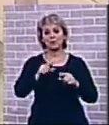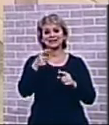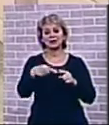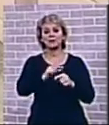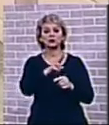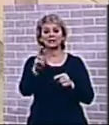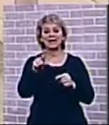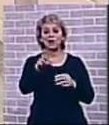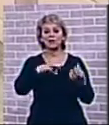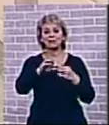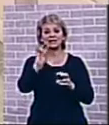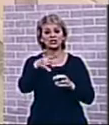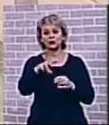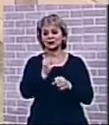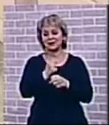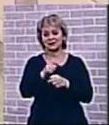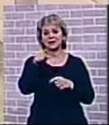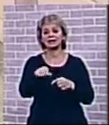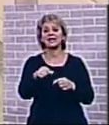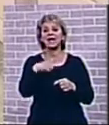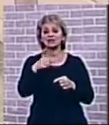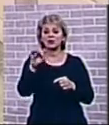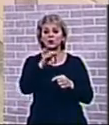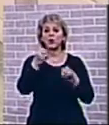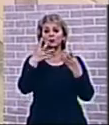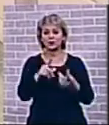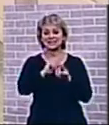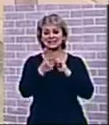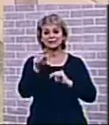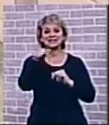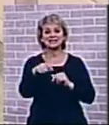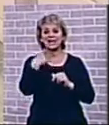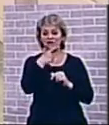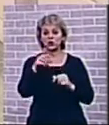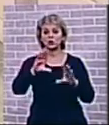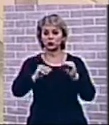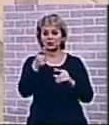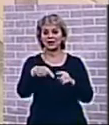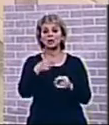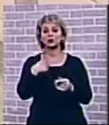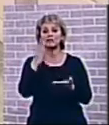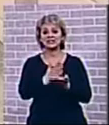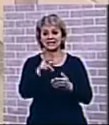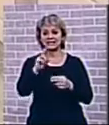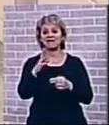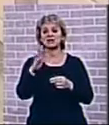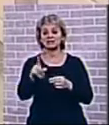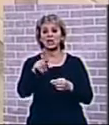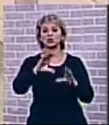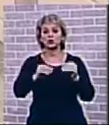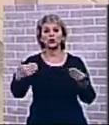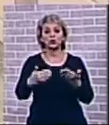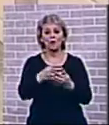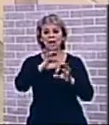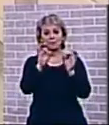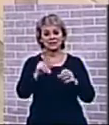потому что никакого проекта не надо разрабатывать. Речь идет просто о замене тех индивидуальных счетчиков, которые у нас в квартирах уже стоят, на счетчике